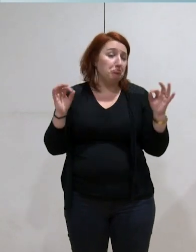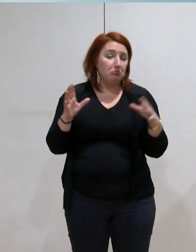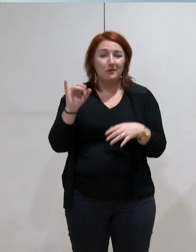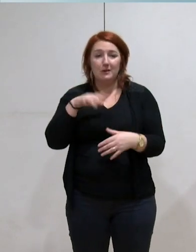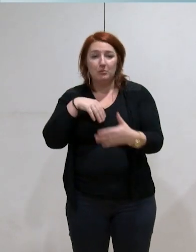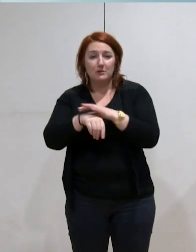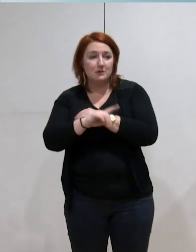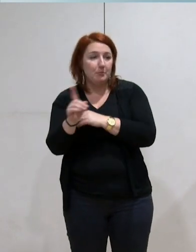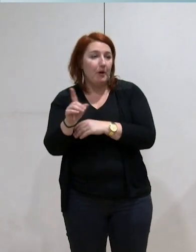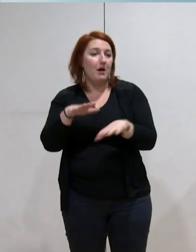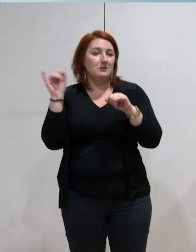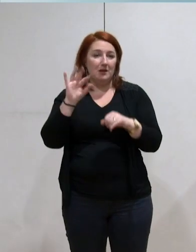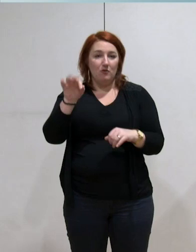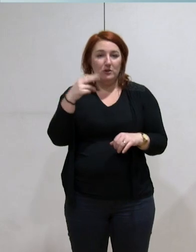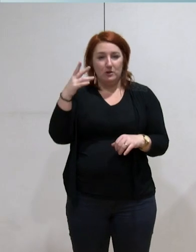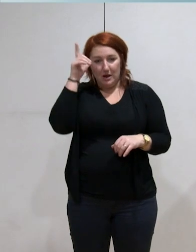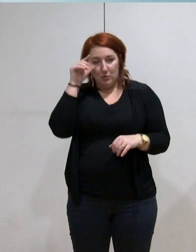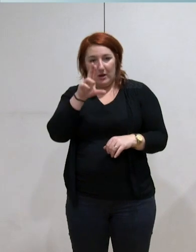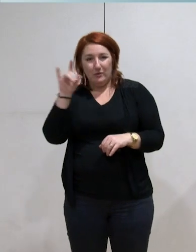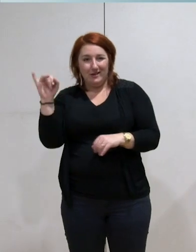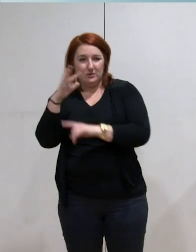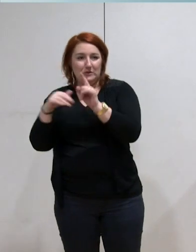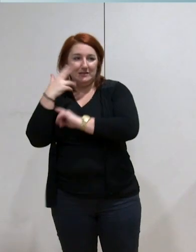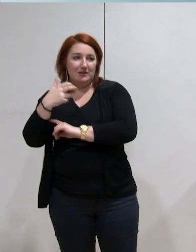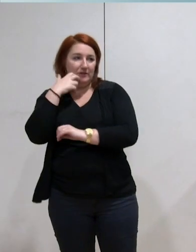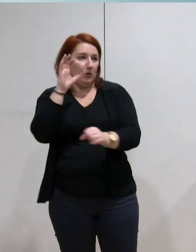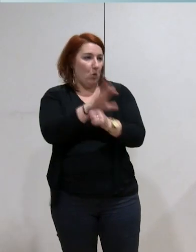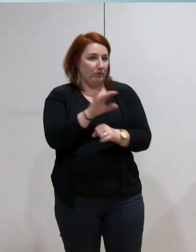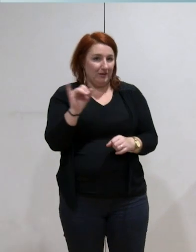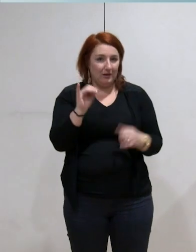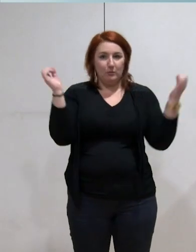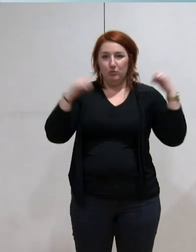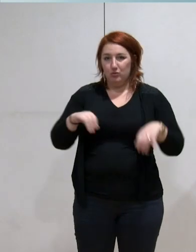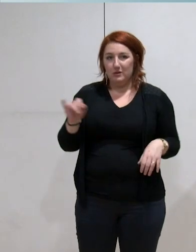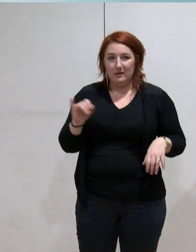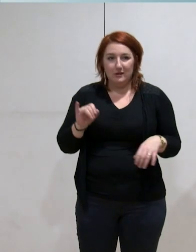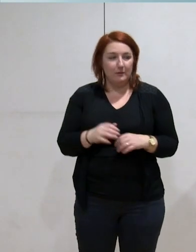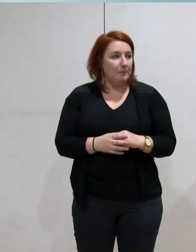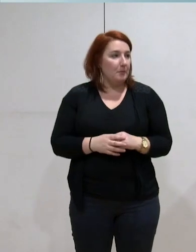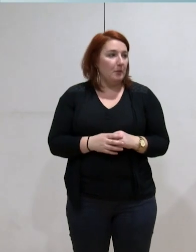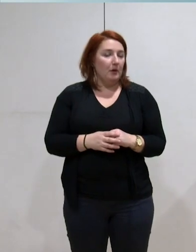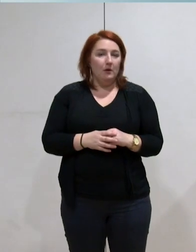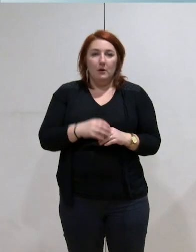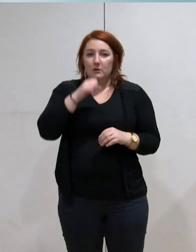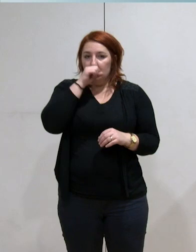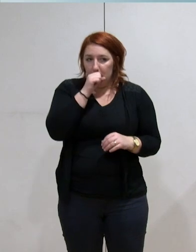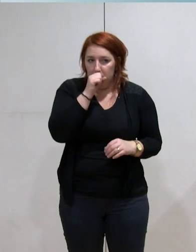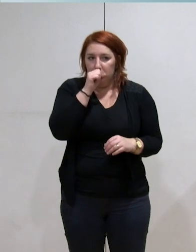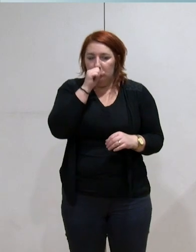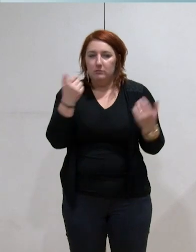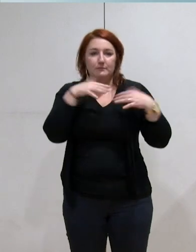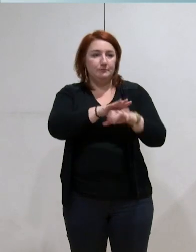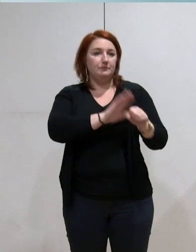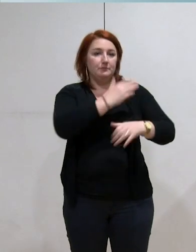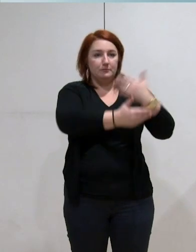s'abstient frond national républicain udi société civile qui vote contre qui vote pour rassemblement de gauche et de